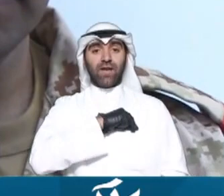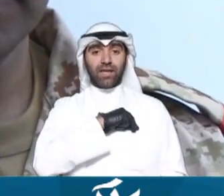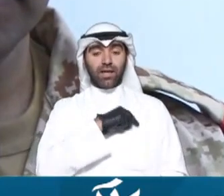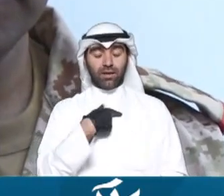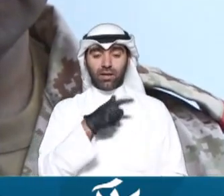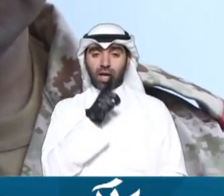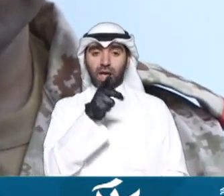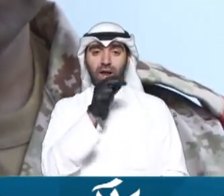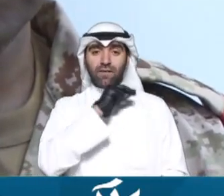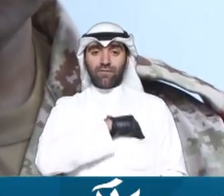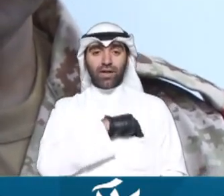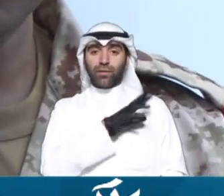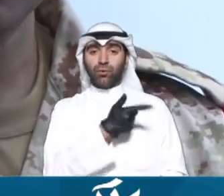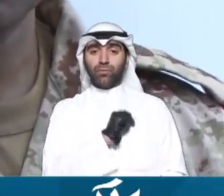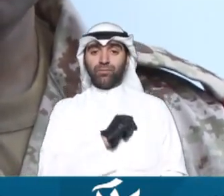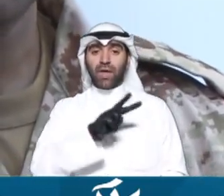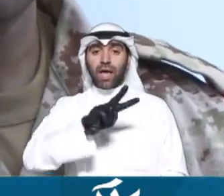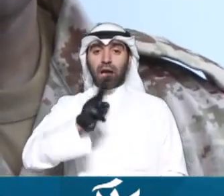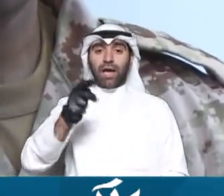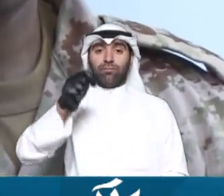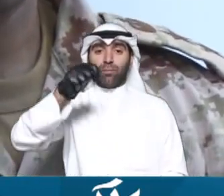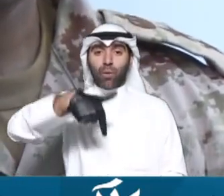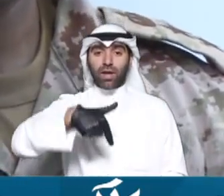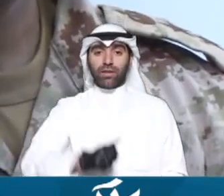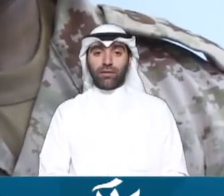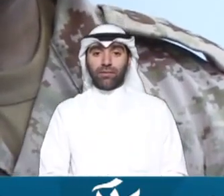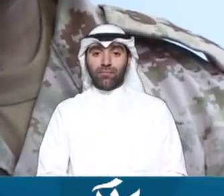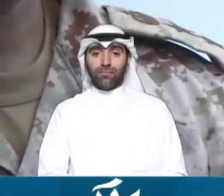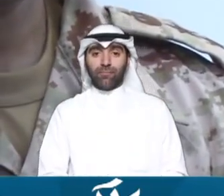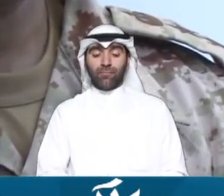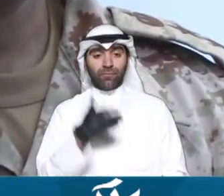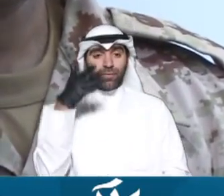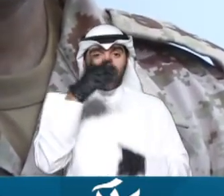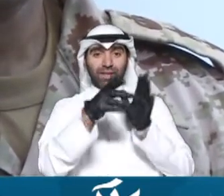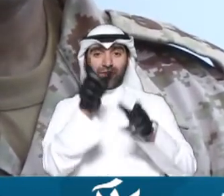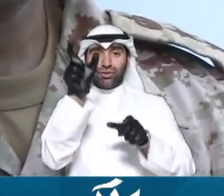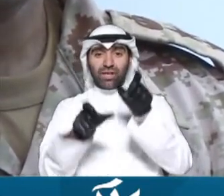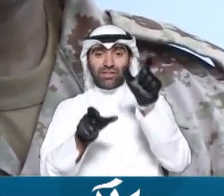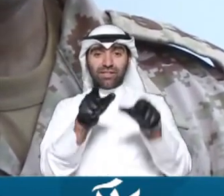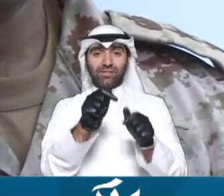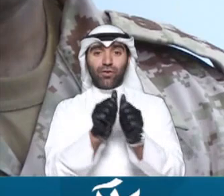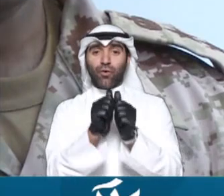الإخوان المقيمين من غير العوائل في حالة